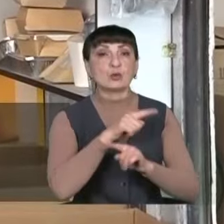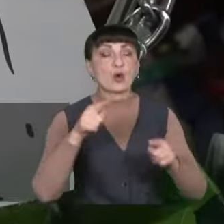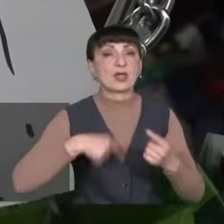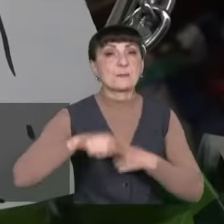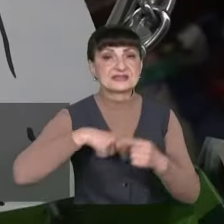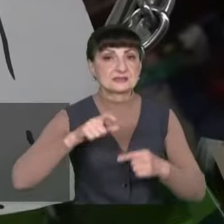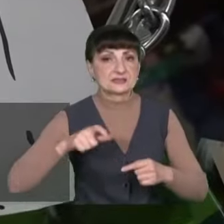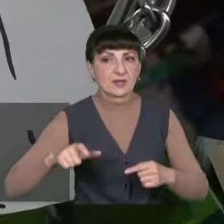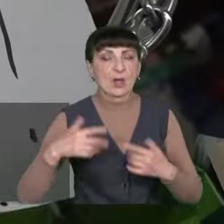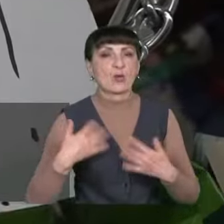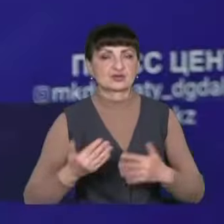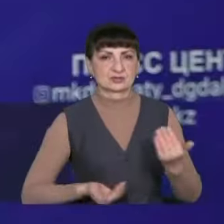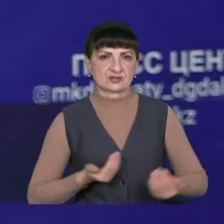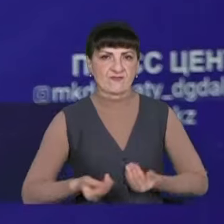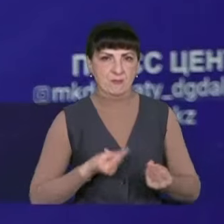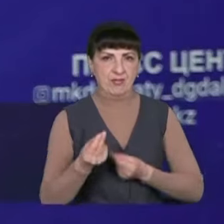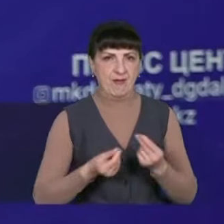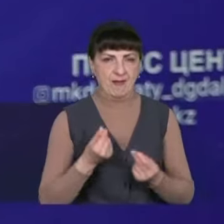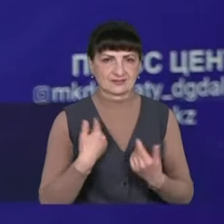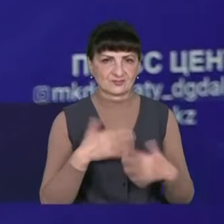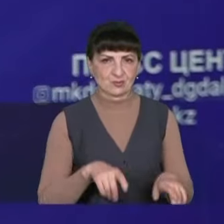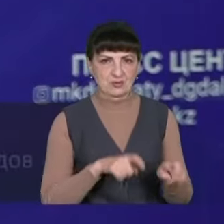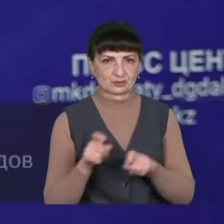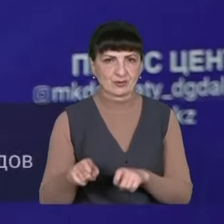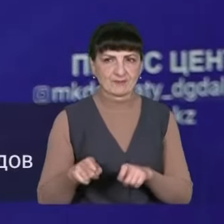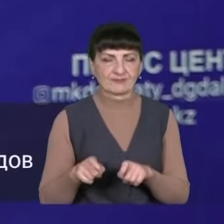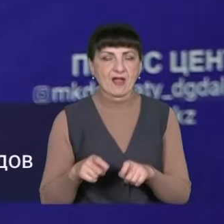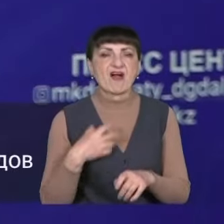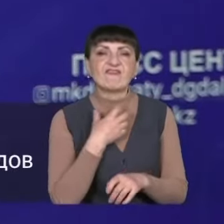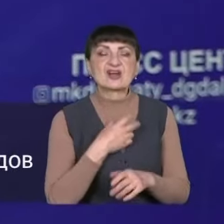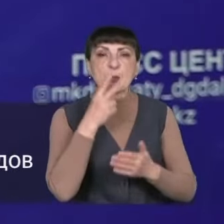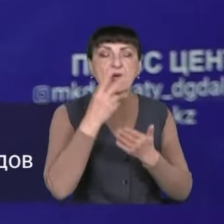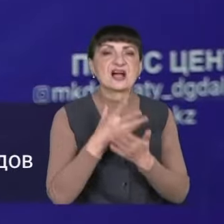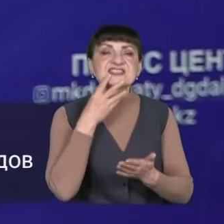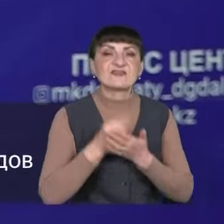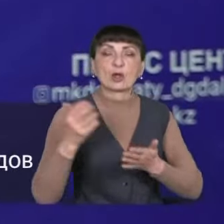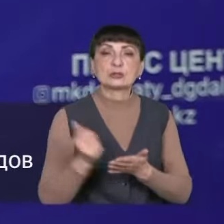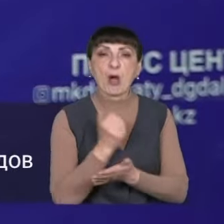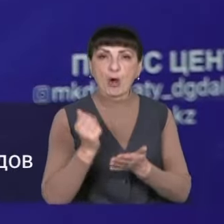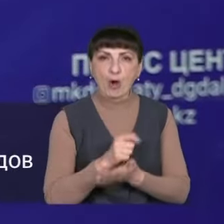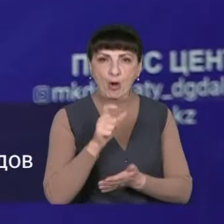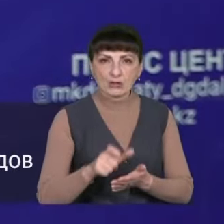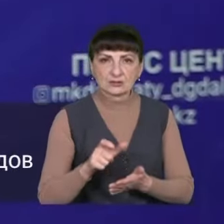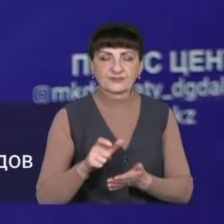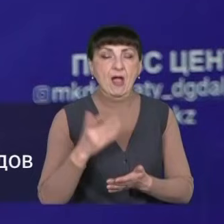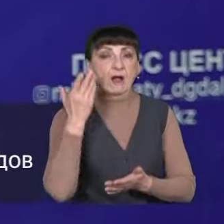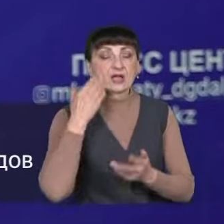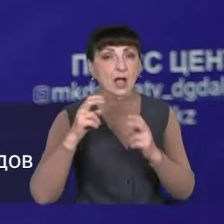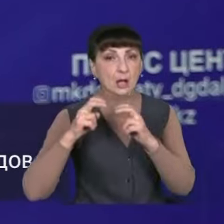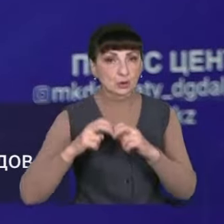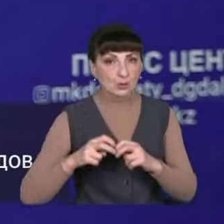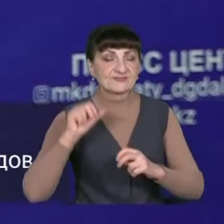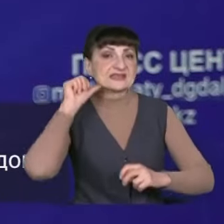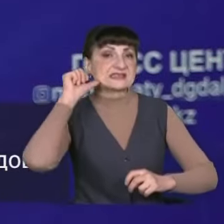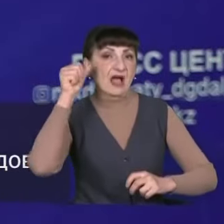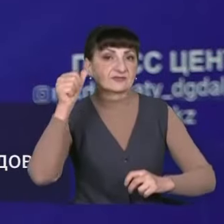коммерсанты перешли на наличный расчет. Сейчас предпринимателю очень важно показывать свои доходы. Почему? Потому что при камеральном контроле завтра,